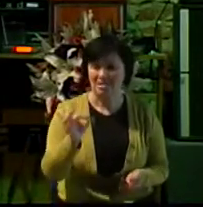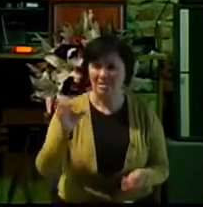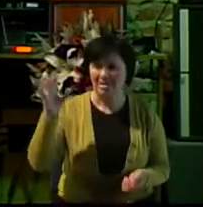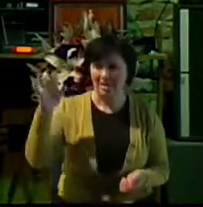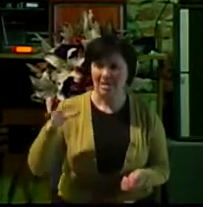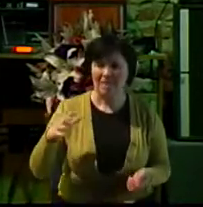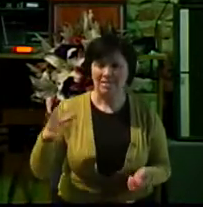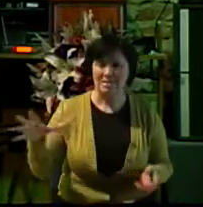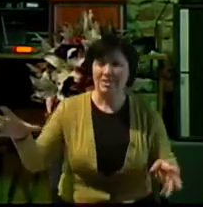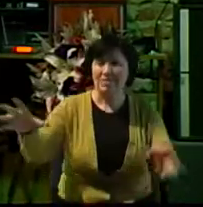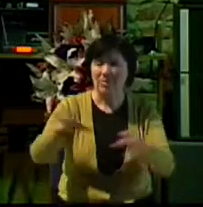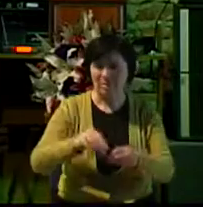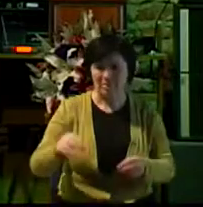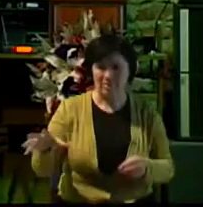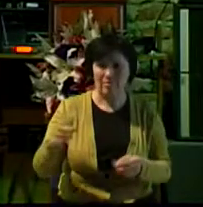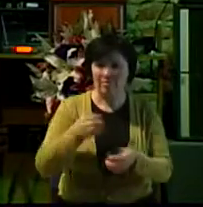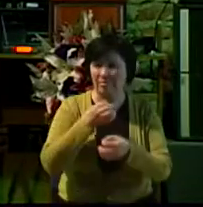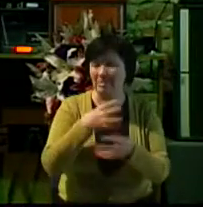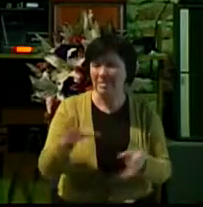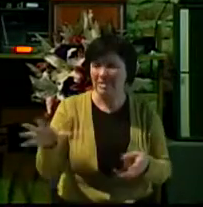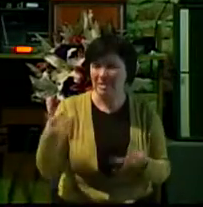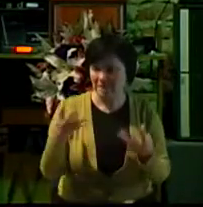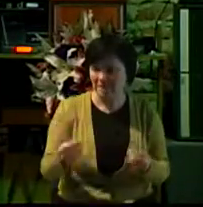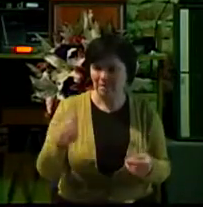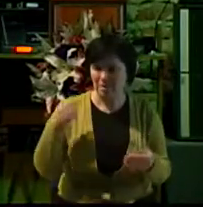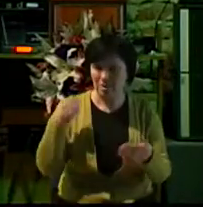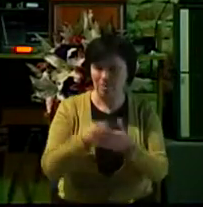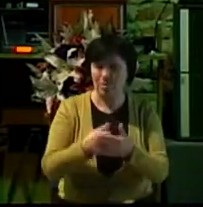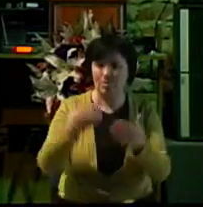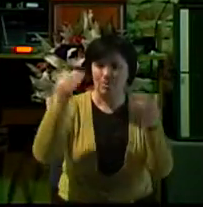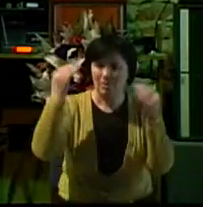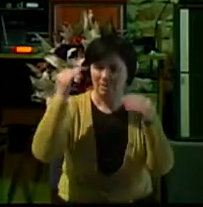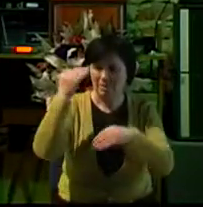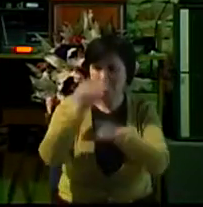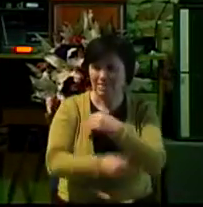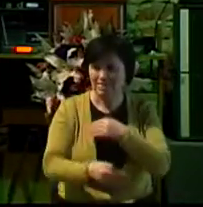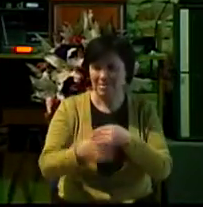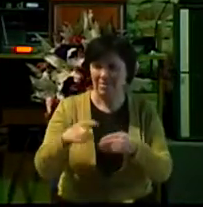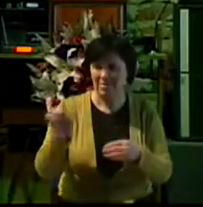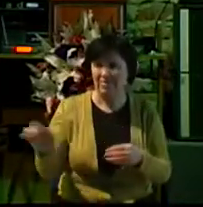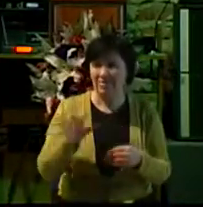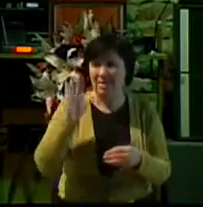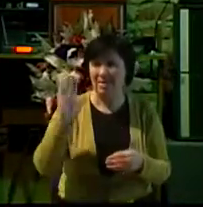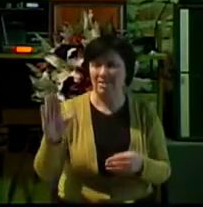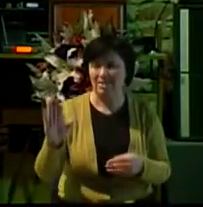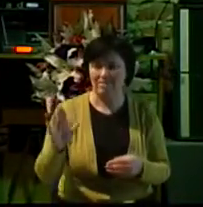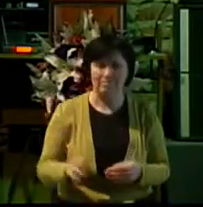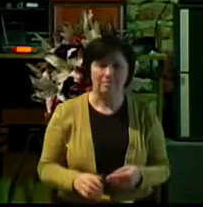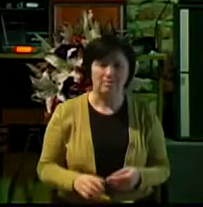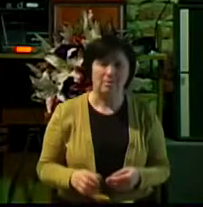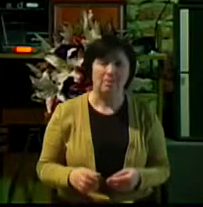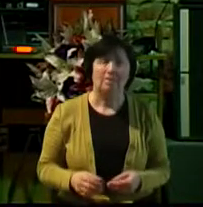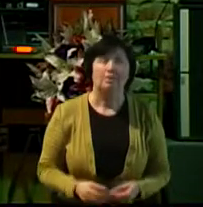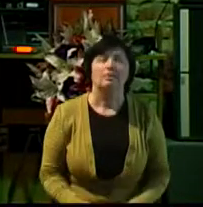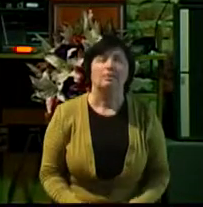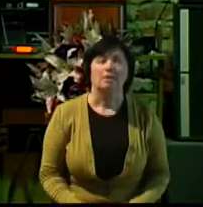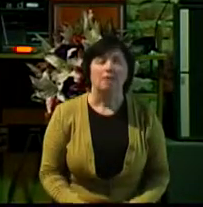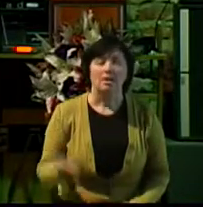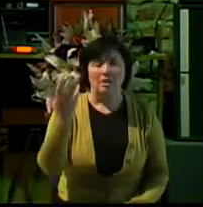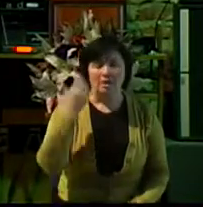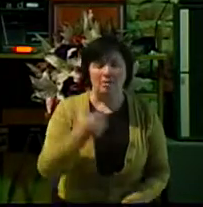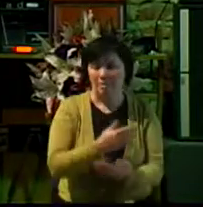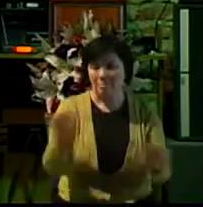на молитвы, но Он всегда оставляет за собой это суверенное право не делать нам то, что принесет нам зло или вред.